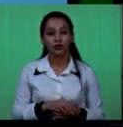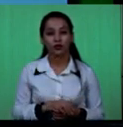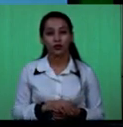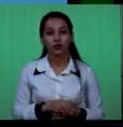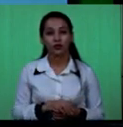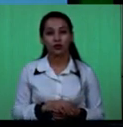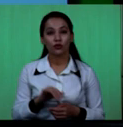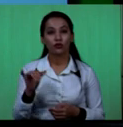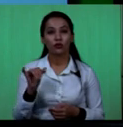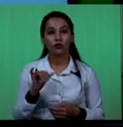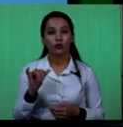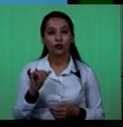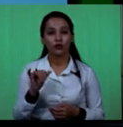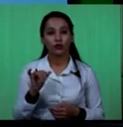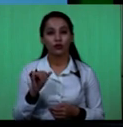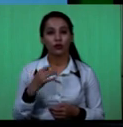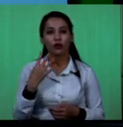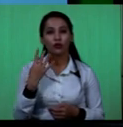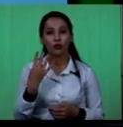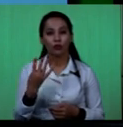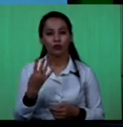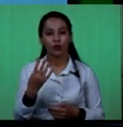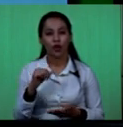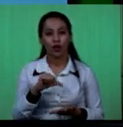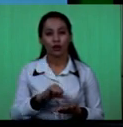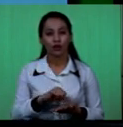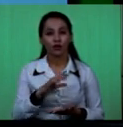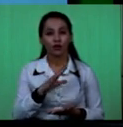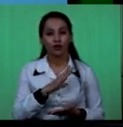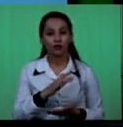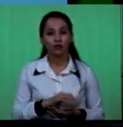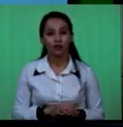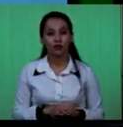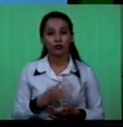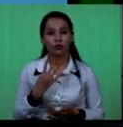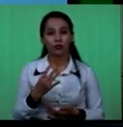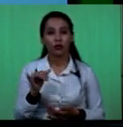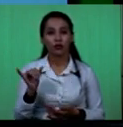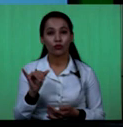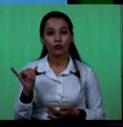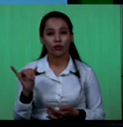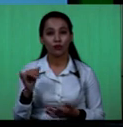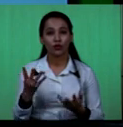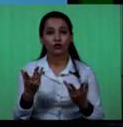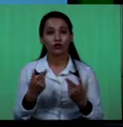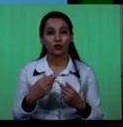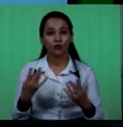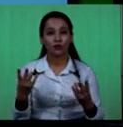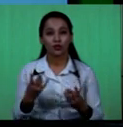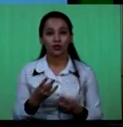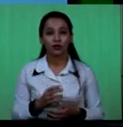misolimizda ko'paytuvchilar soni bittaga oshdi. Demak, 4 ta ko'paytuvchini ko'paytmasini topishimiz